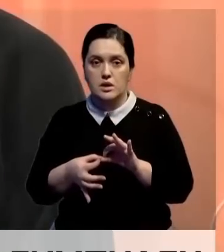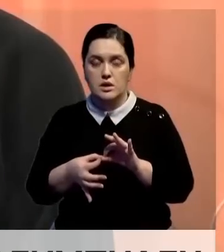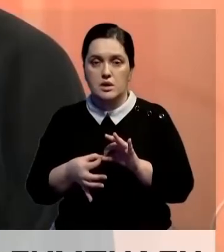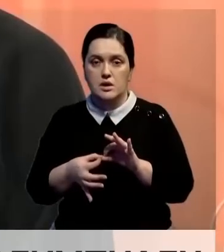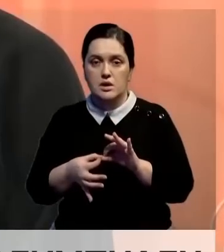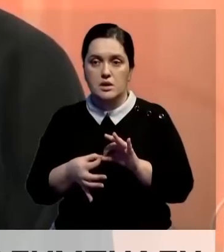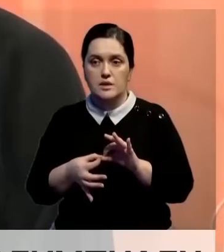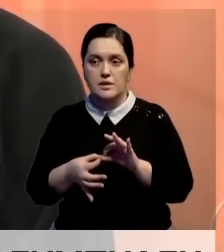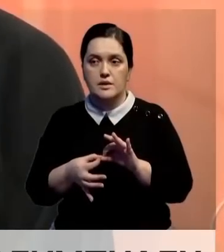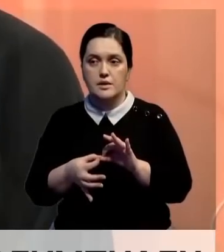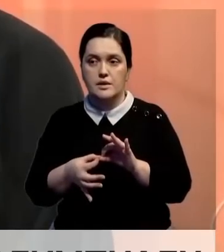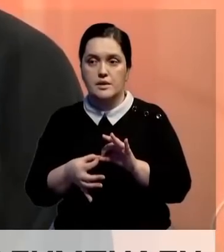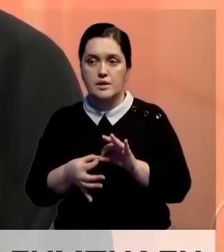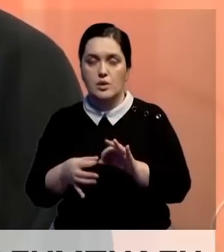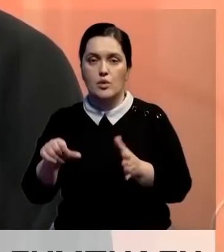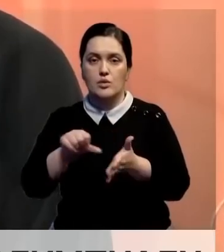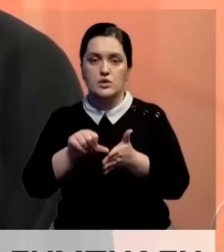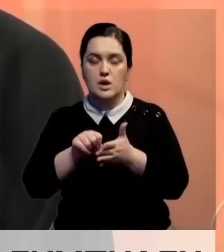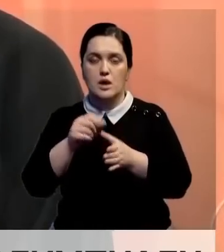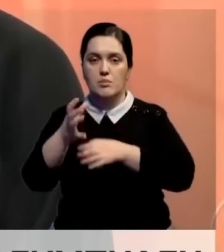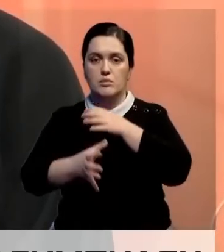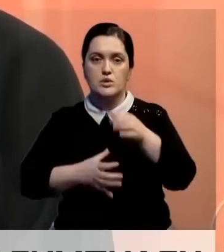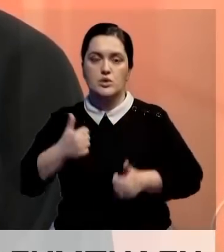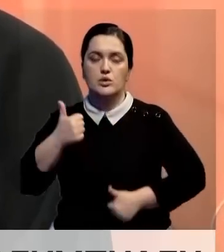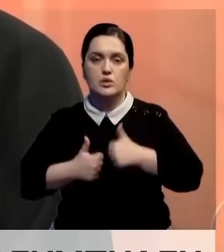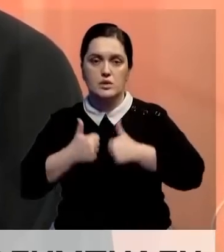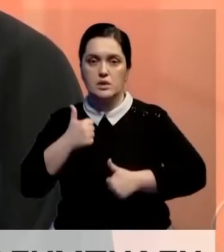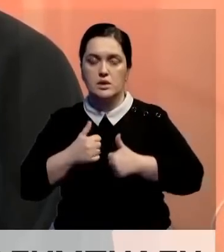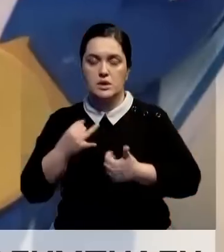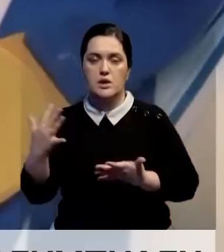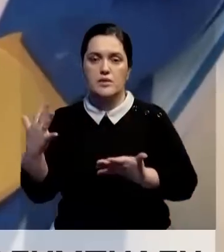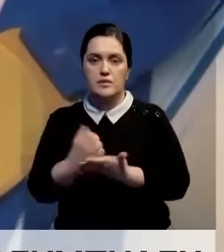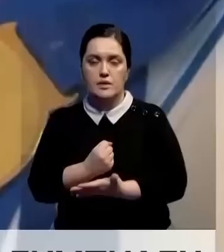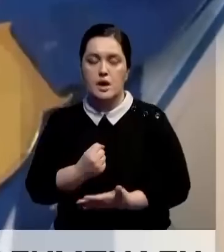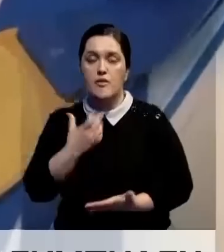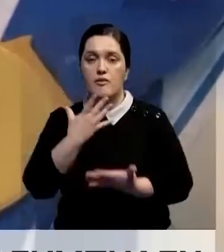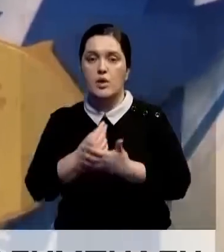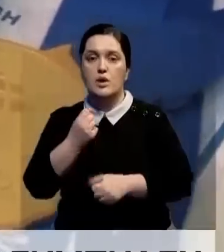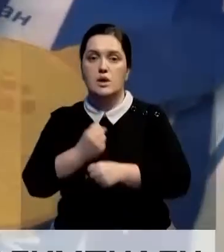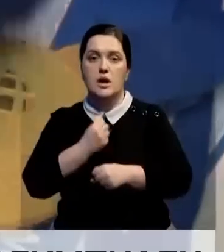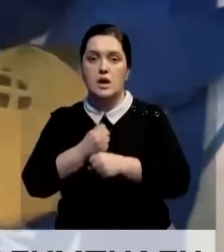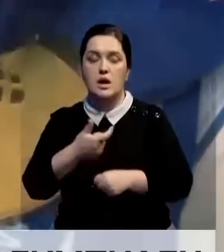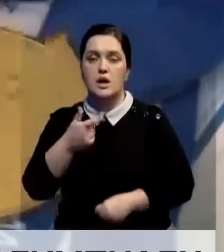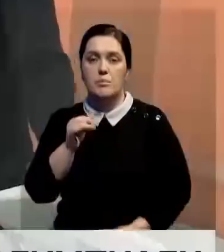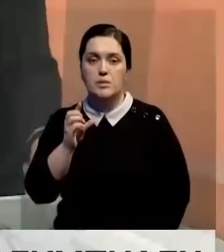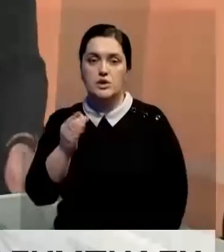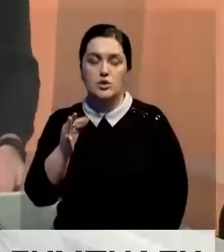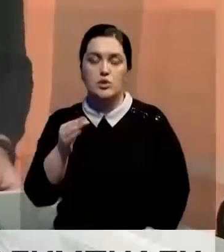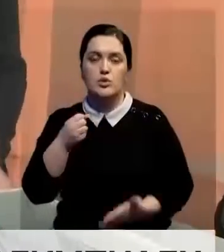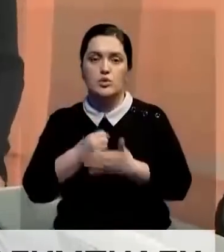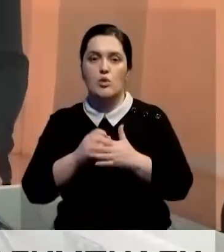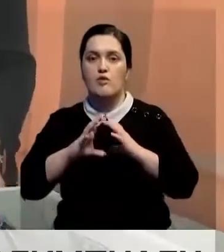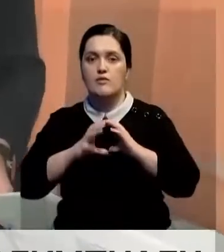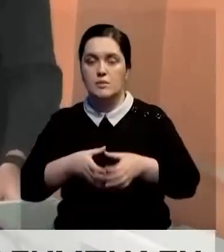нам не только участвовать в международных конкурсах, но и выигрывать их. Свою разработку Гребенщиковы довели до